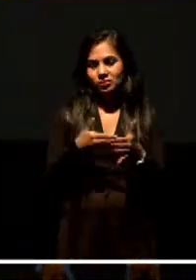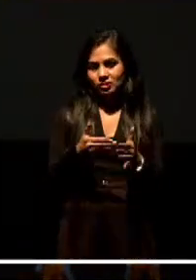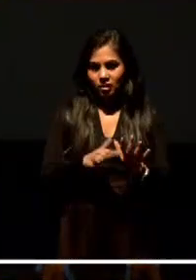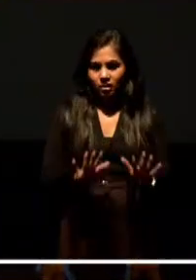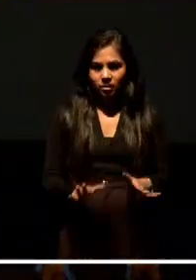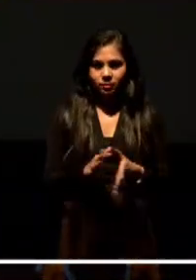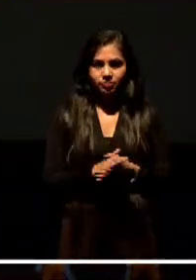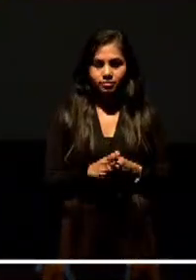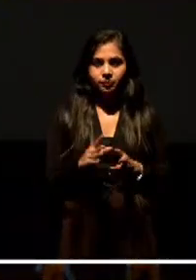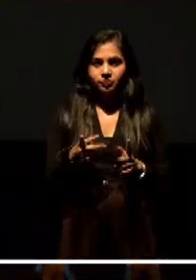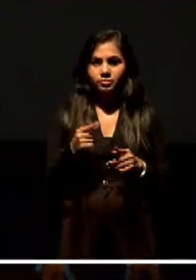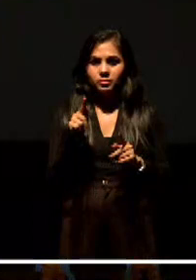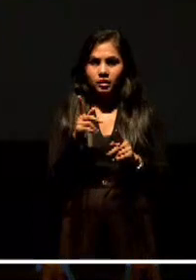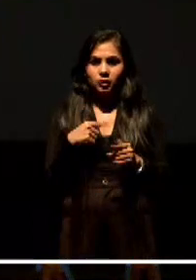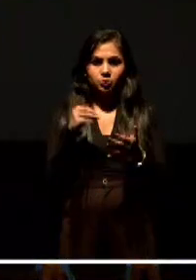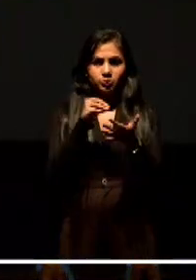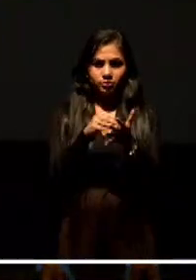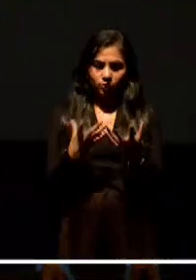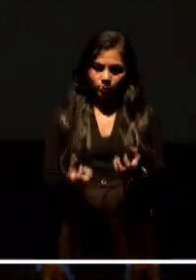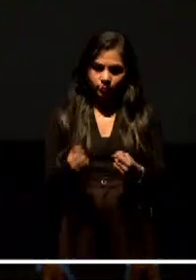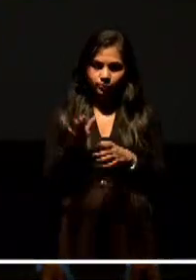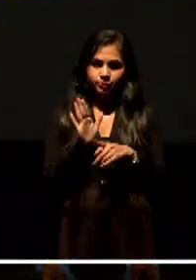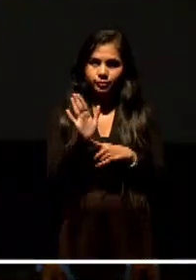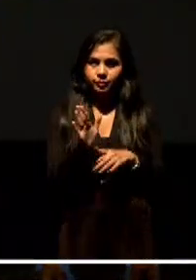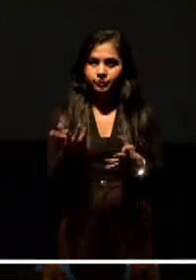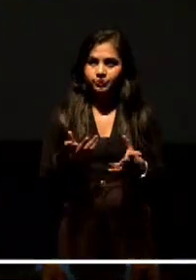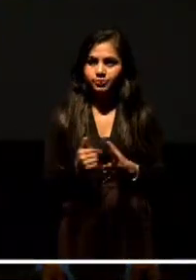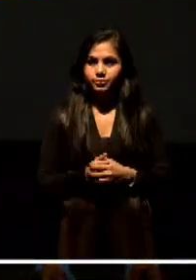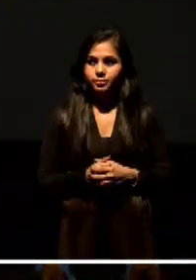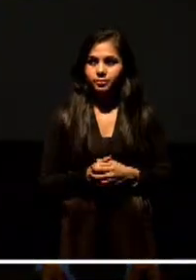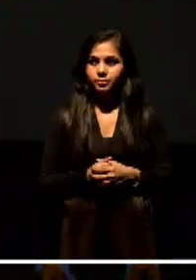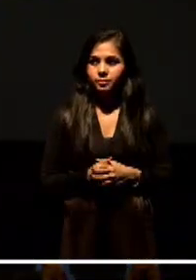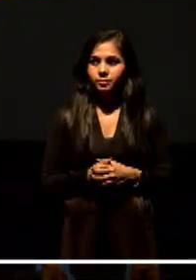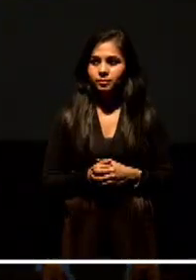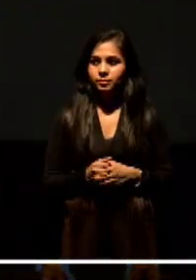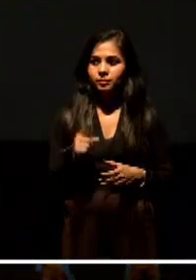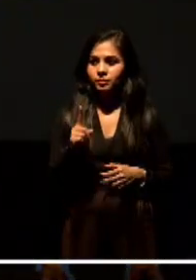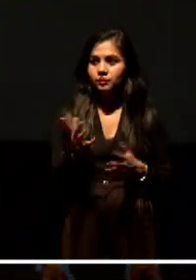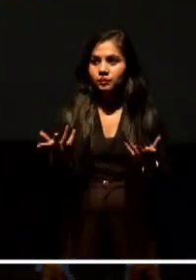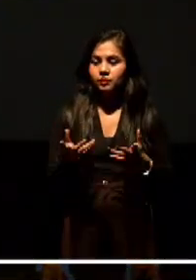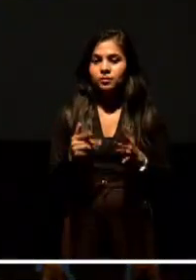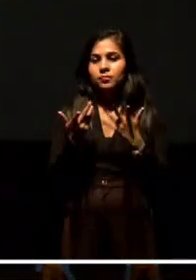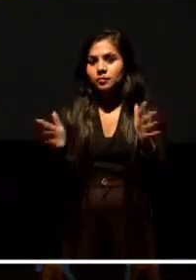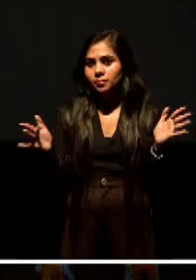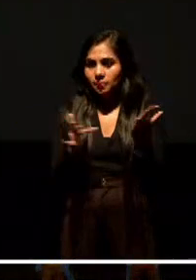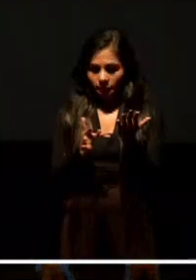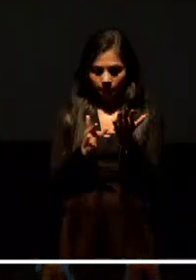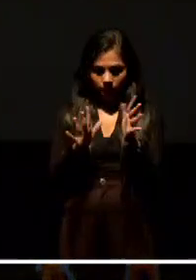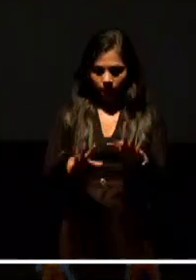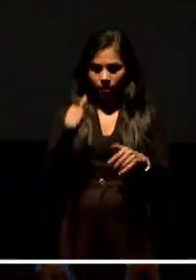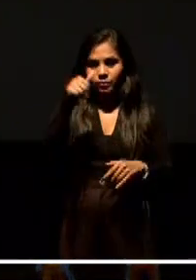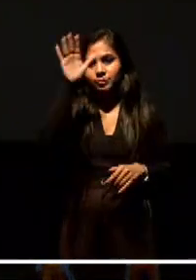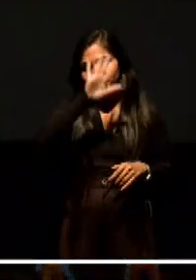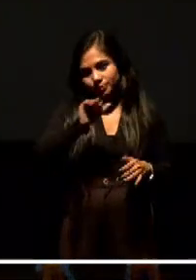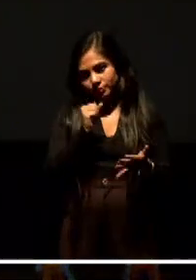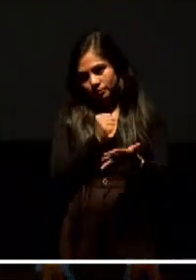एक 12 पॉइंट पेश करना चाहूँगा, बहुत ही छोटे हैं। पहली बात ये कि जो भी टेक्नोलॉजी है वो भारतीय होनी चाहिए,